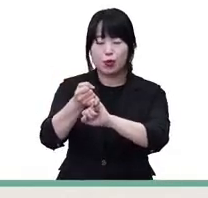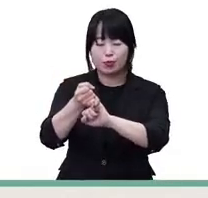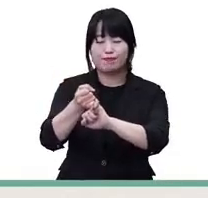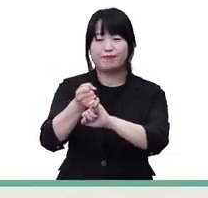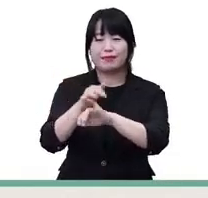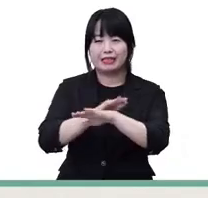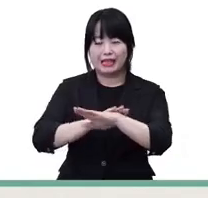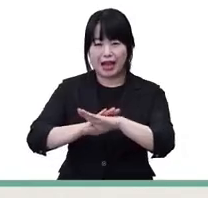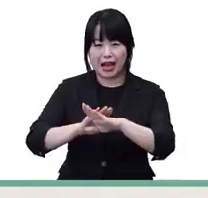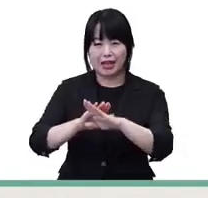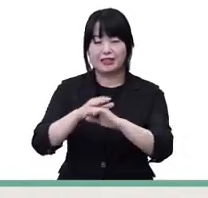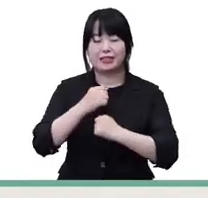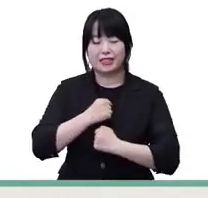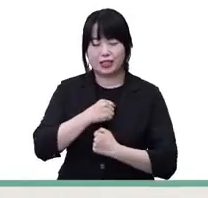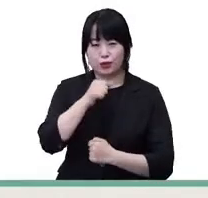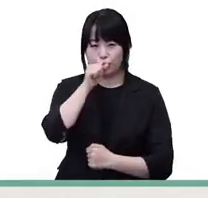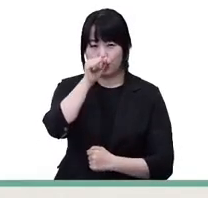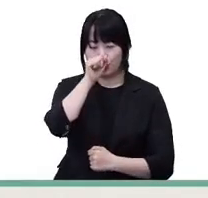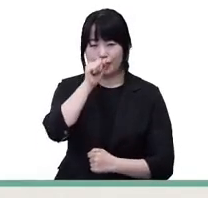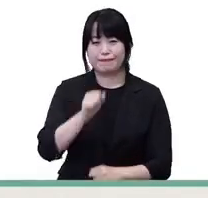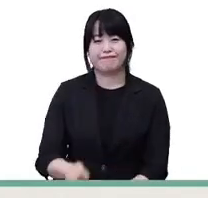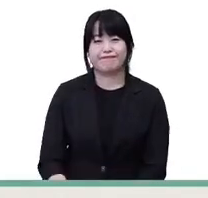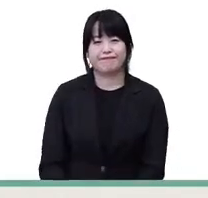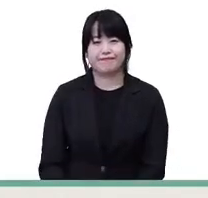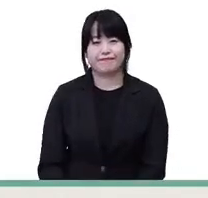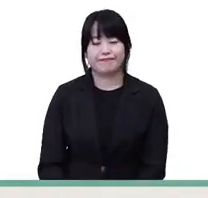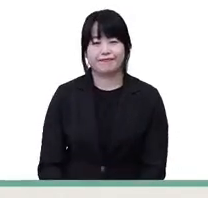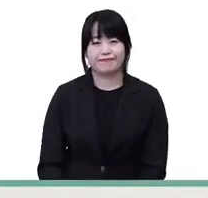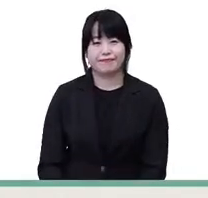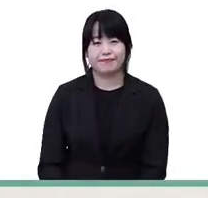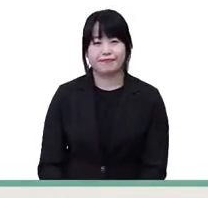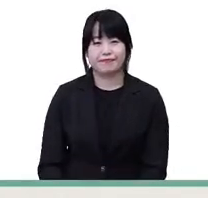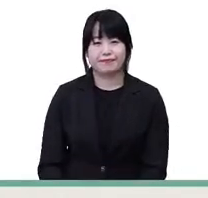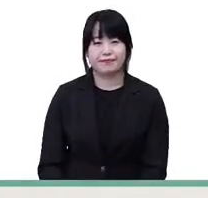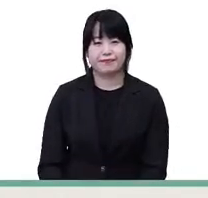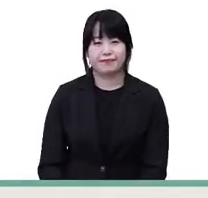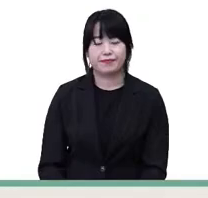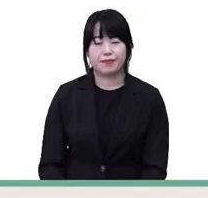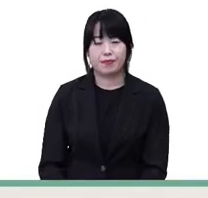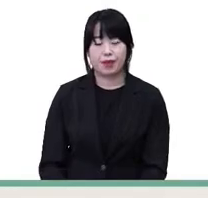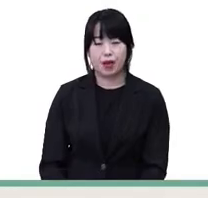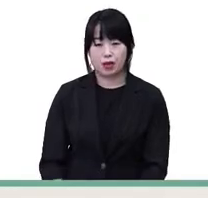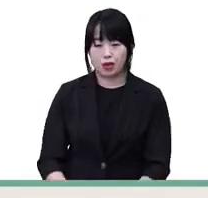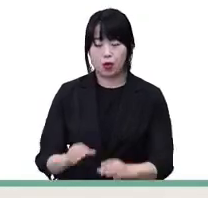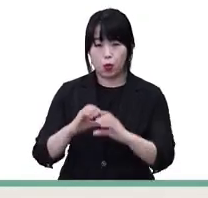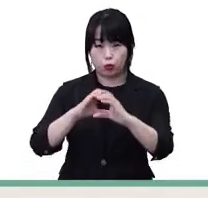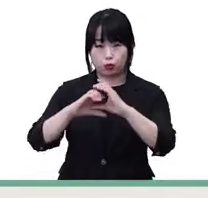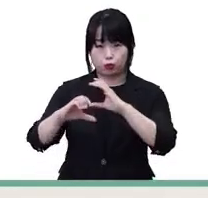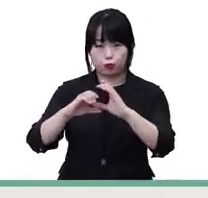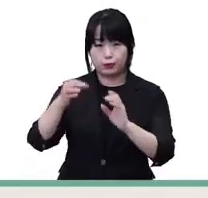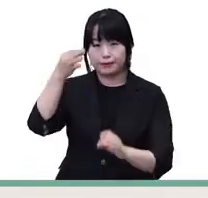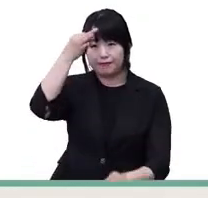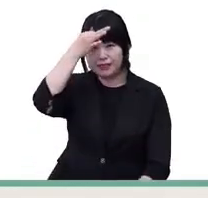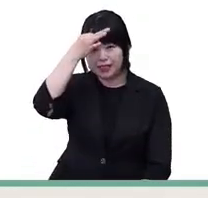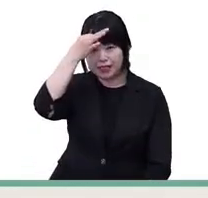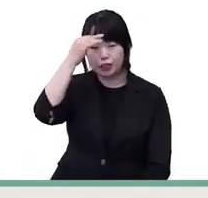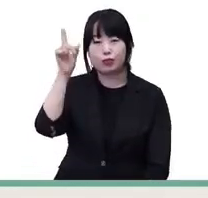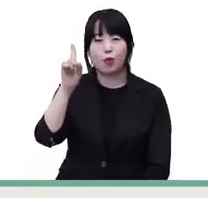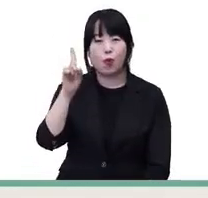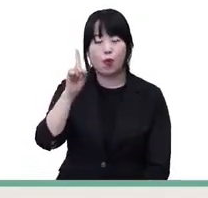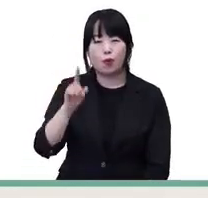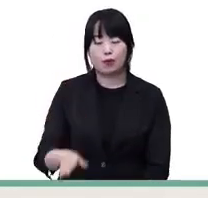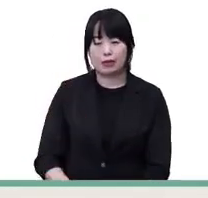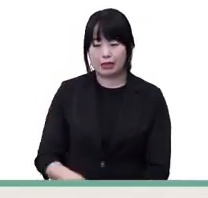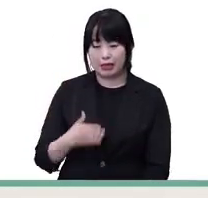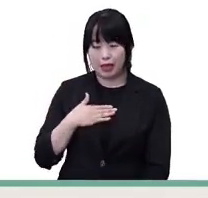더 중요하다라는 그런 실험으로도 알려졌습니다. 그래서 의사소통 능력은 나를 먼저